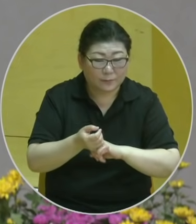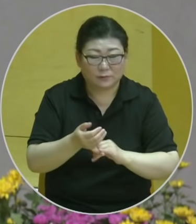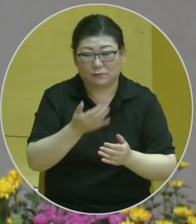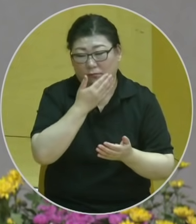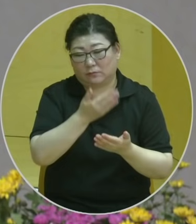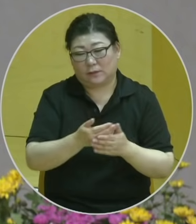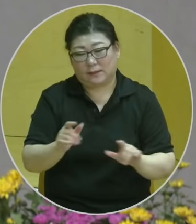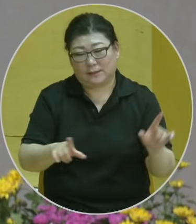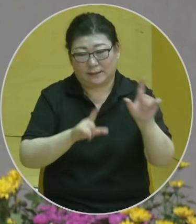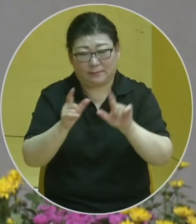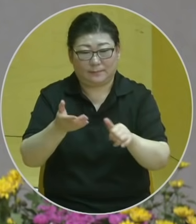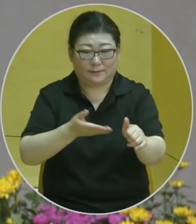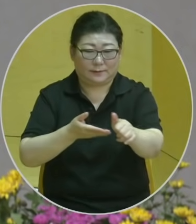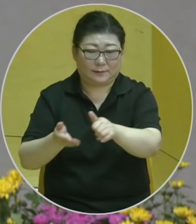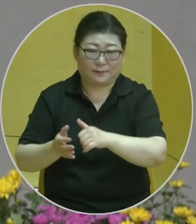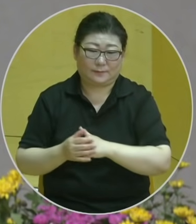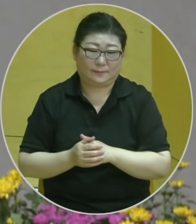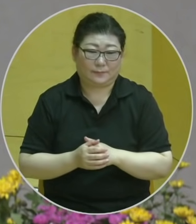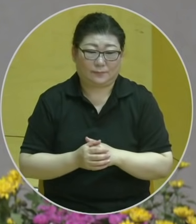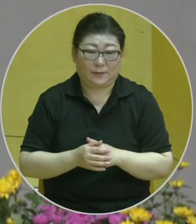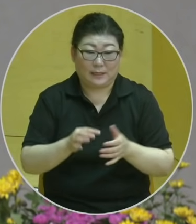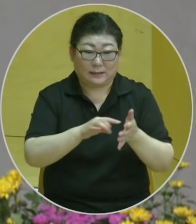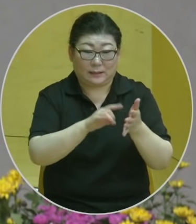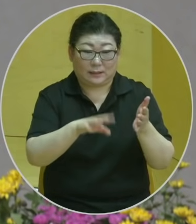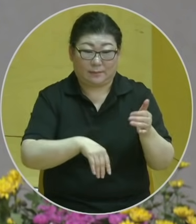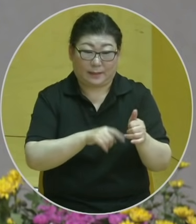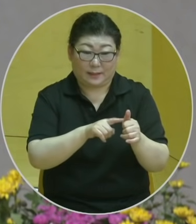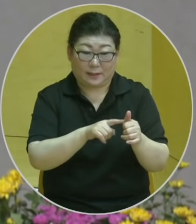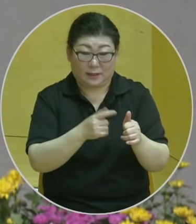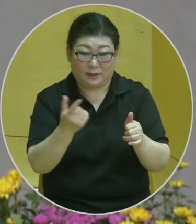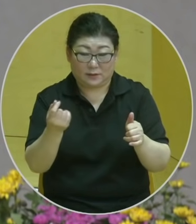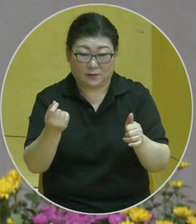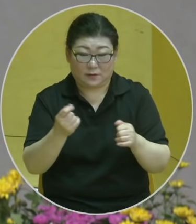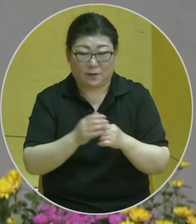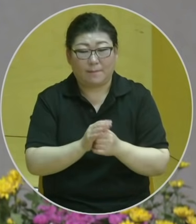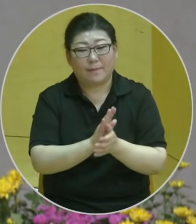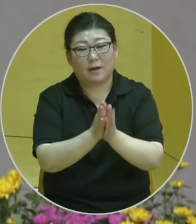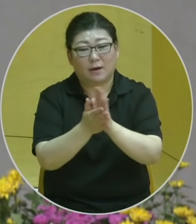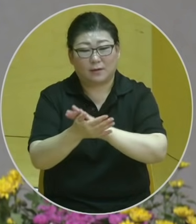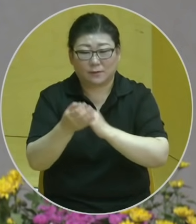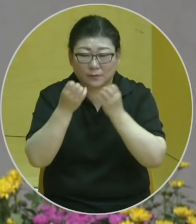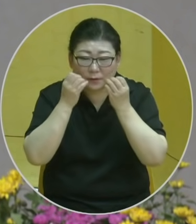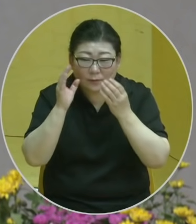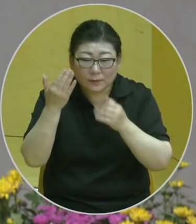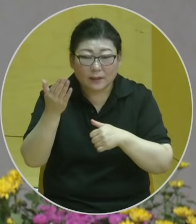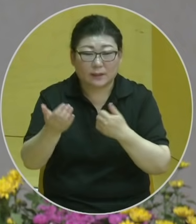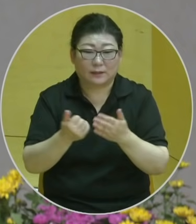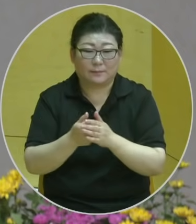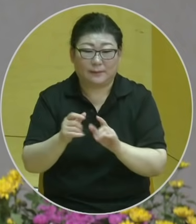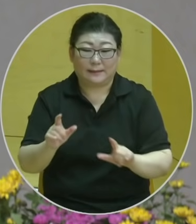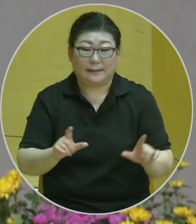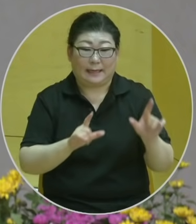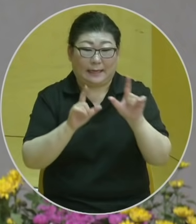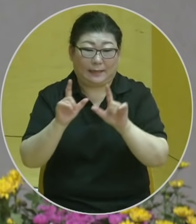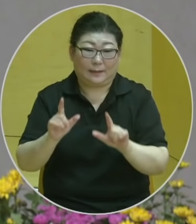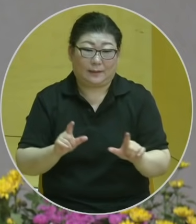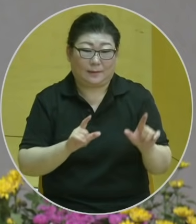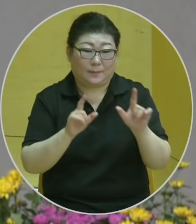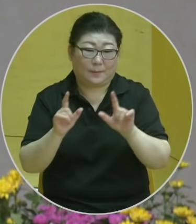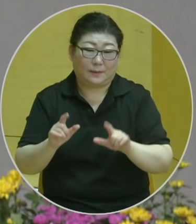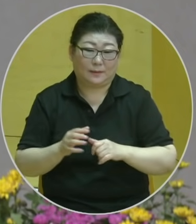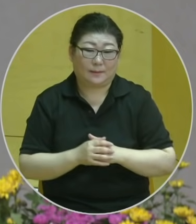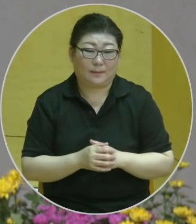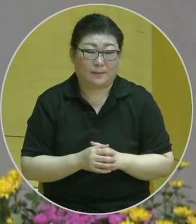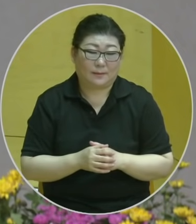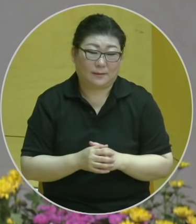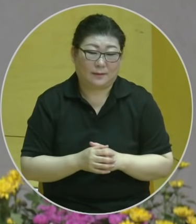사시는 여러분들이 되기를 바랍니다. 세리마태처럼 변화되고 새로워지는 하나님의 사람으로 살기를 바랍니다. 세 번째로